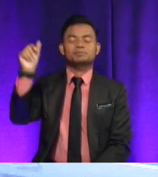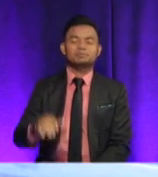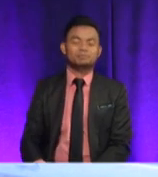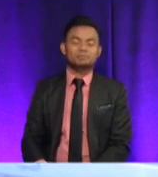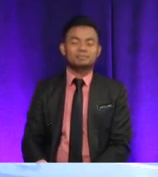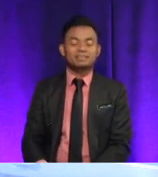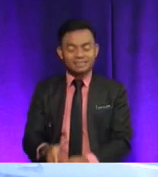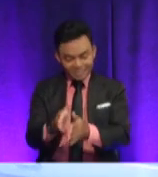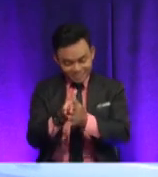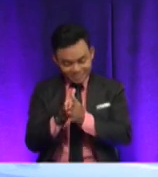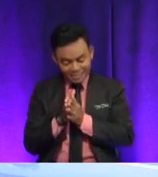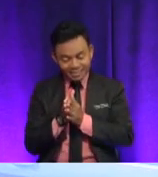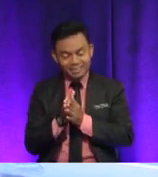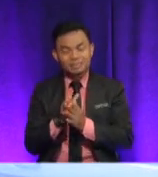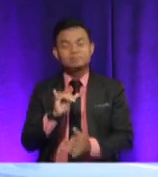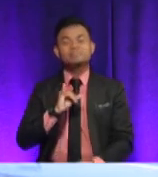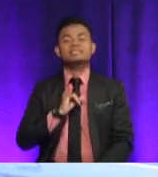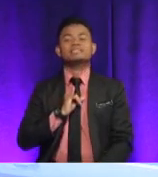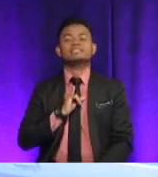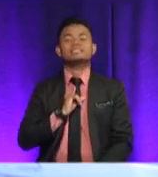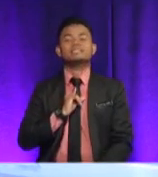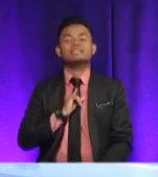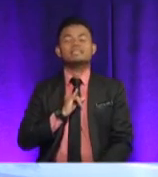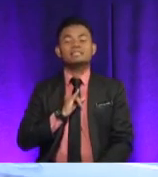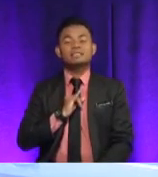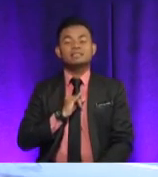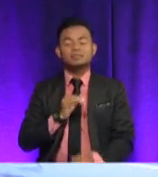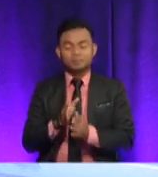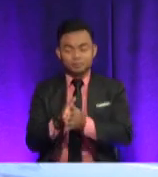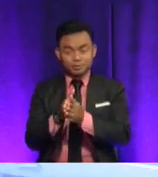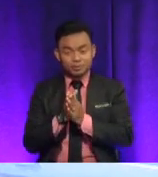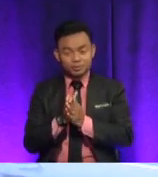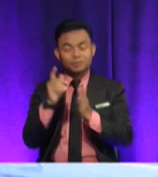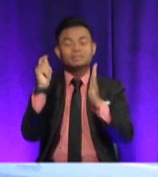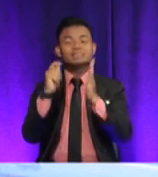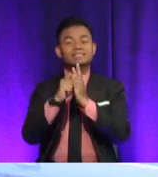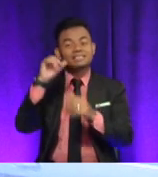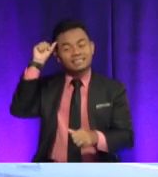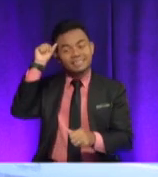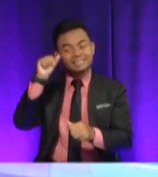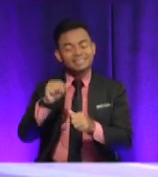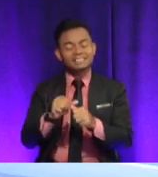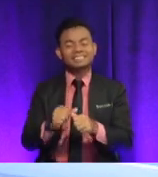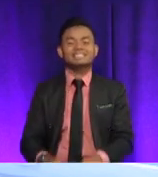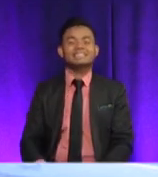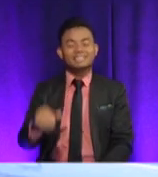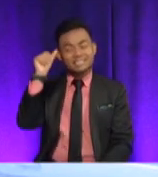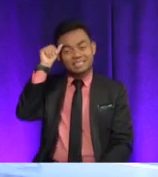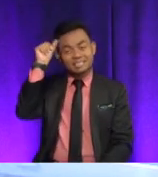salam hamba lulur tanda ingatan Assalamualaikum